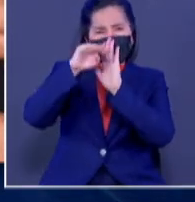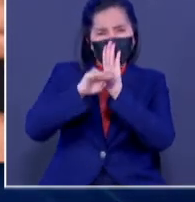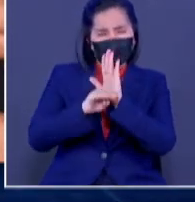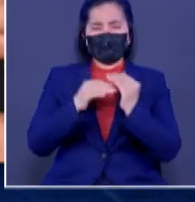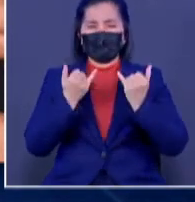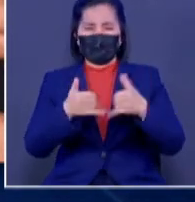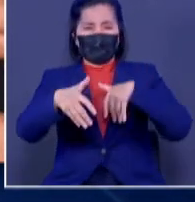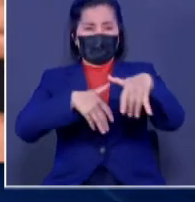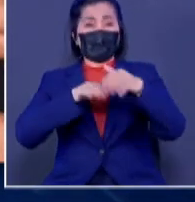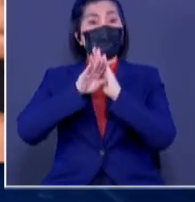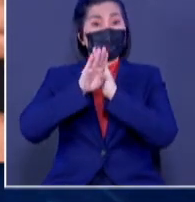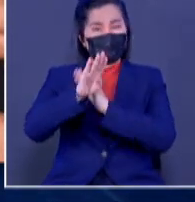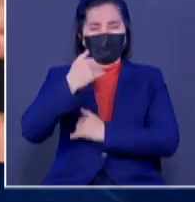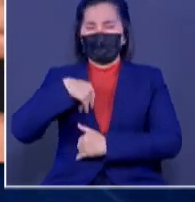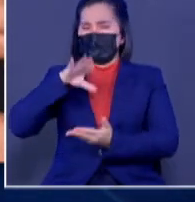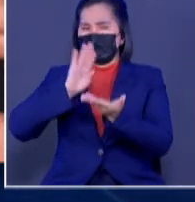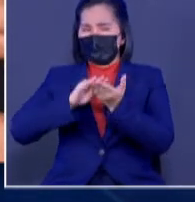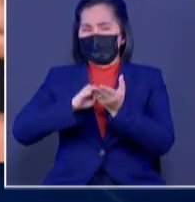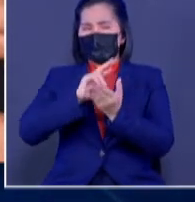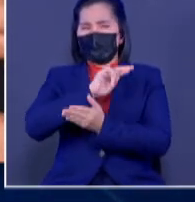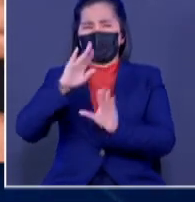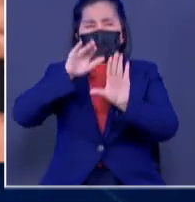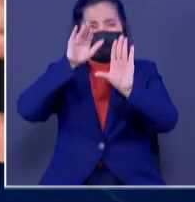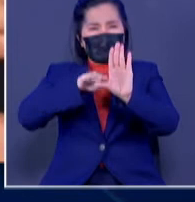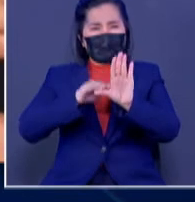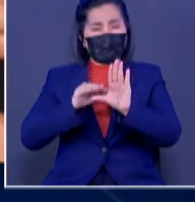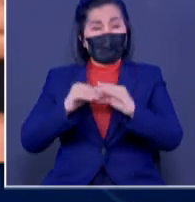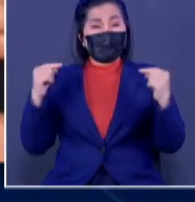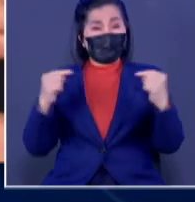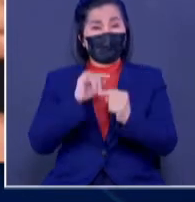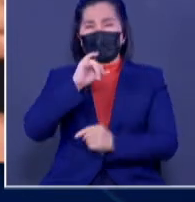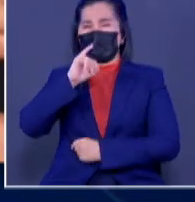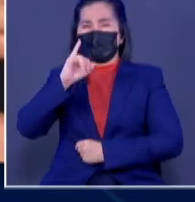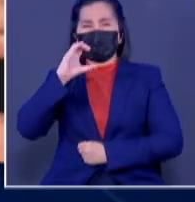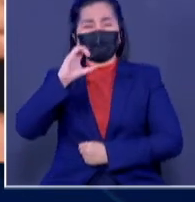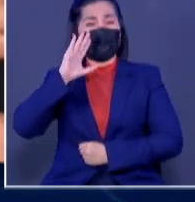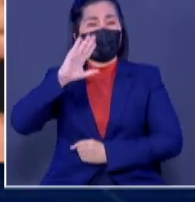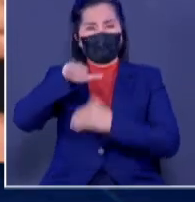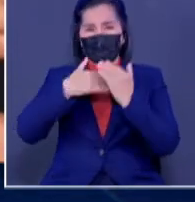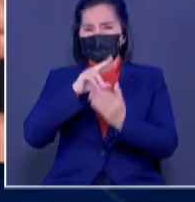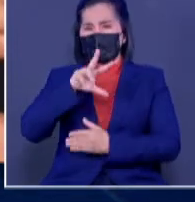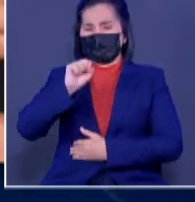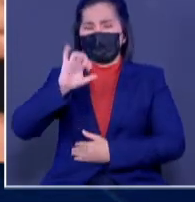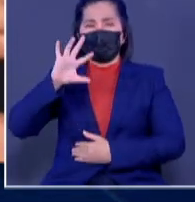จังหวัดบุรีรัมย์มีข้อมูลผู้ลงทะเบียนในระบบบุรีรัมย์ IC แล้วทั้งสิ้น